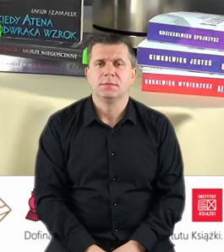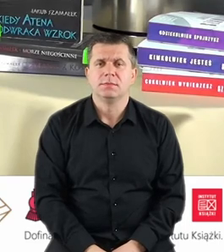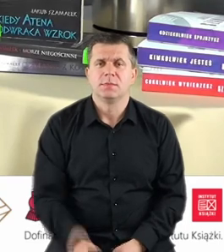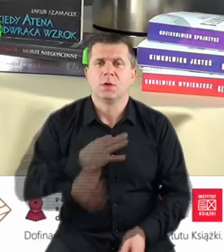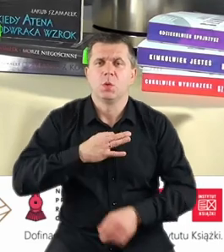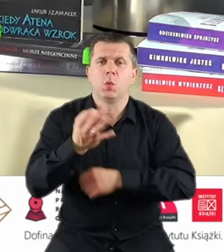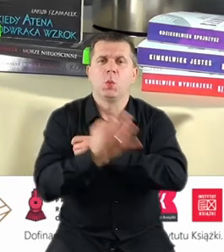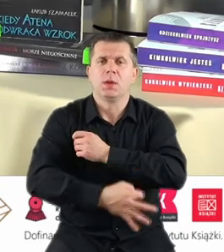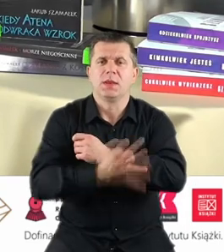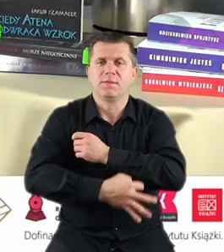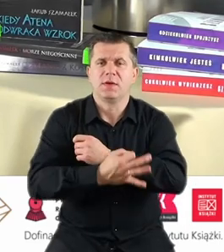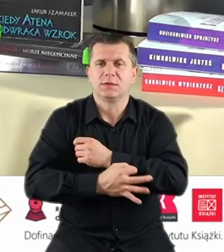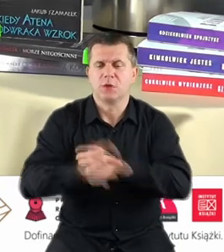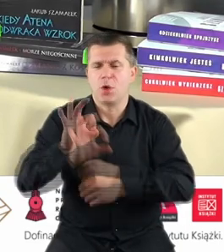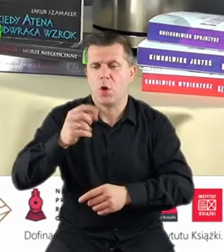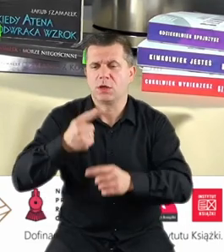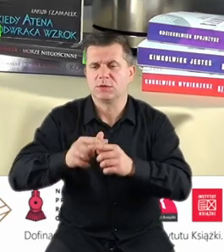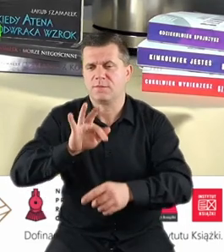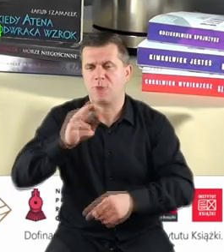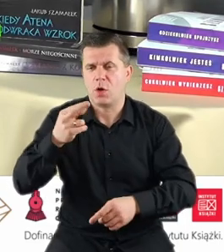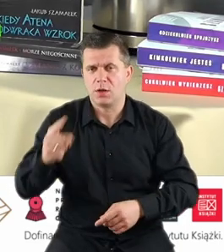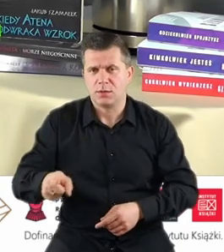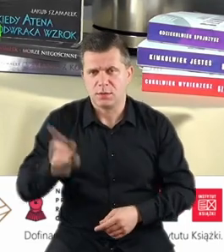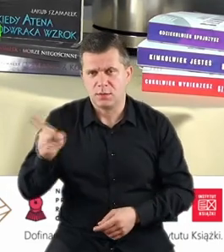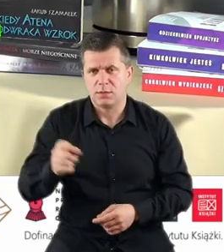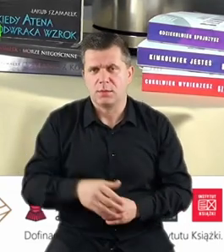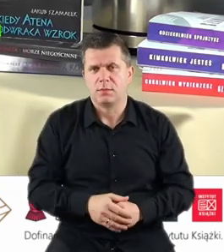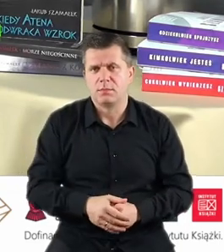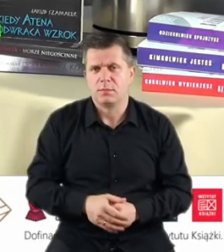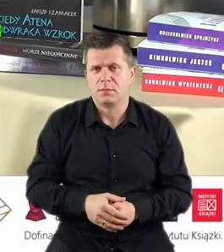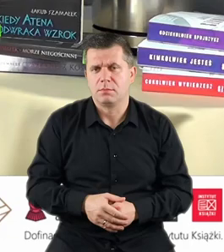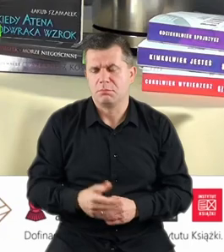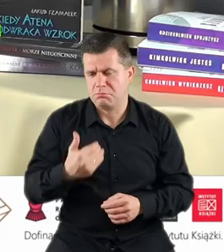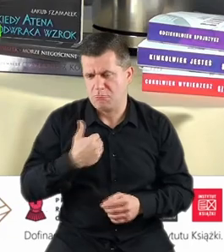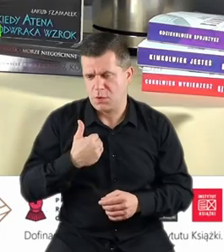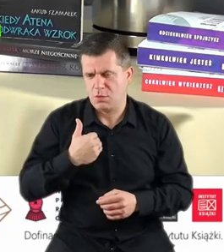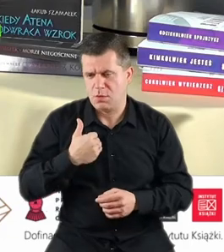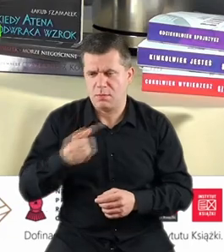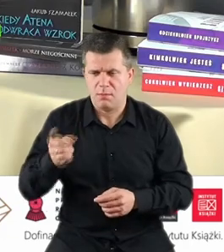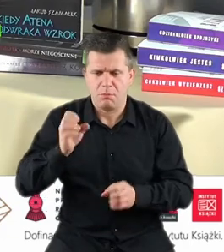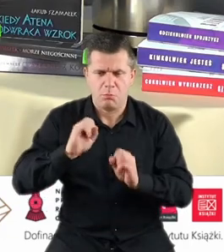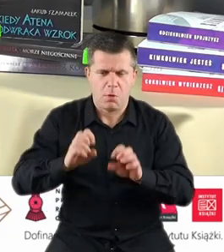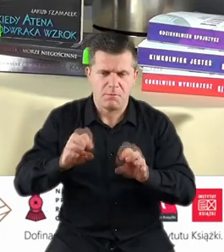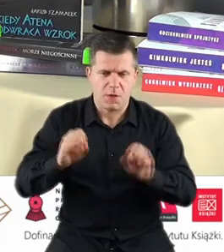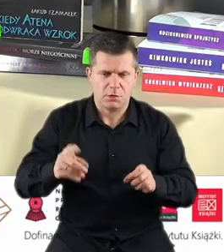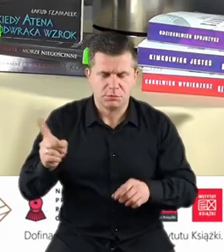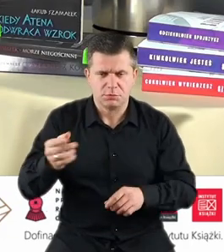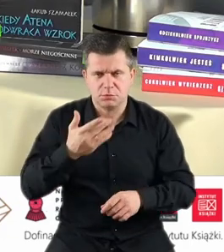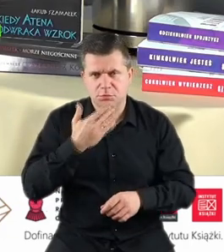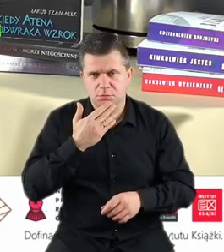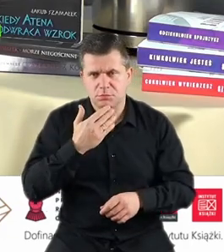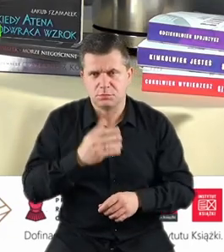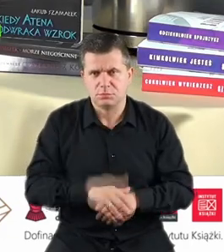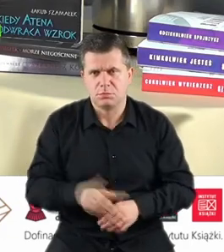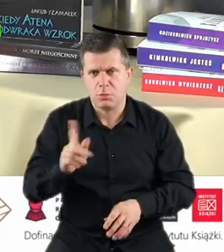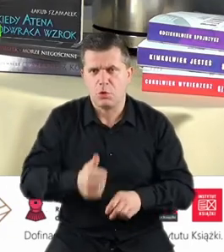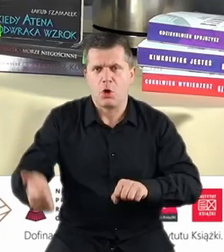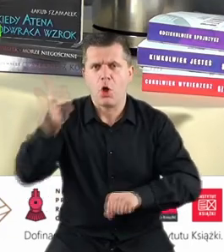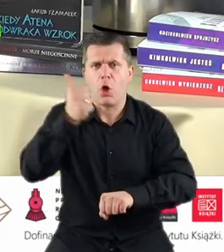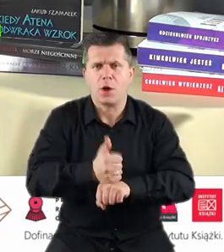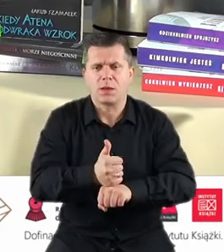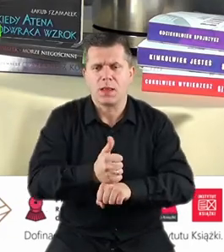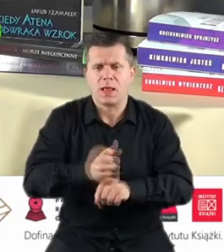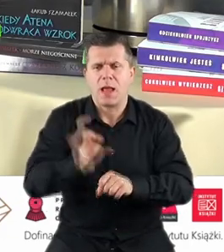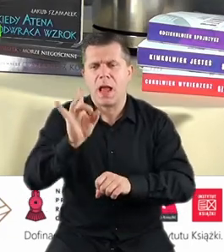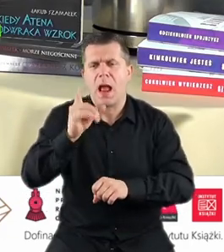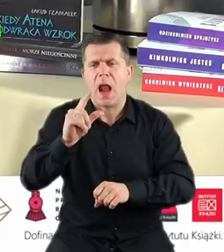na Uniwersytecie Oksfordzkim, profesor Michael Vickers, zrobił kiedyś taką burzę, że wziął, on był wtedy kuratorem